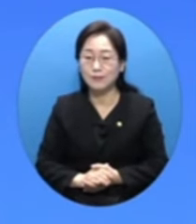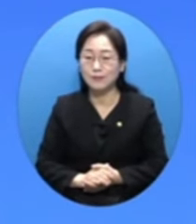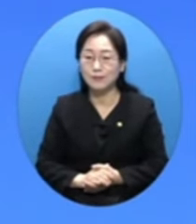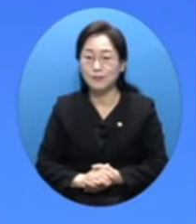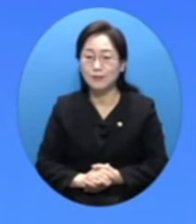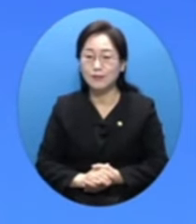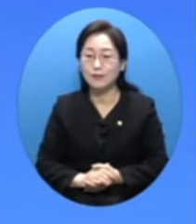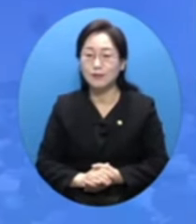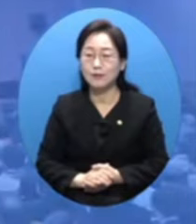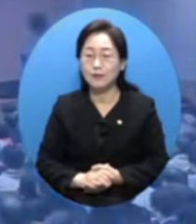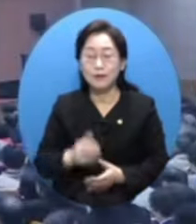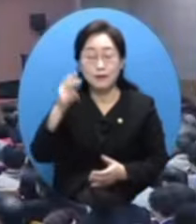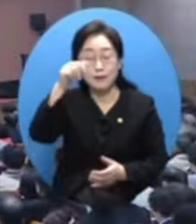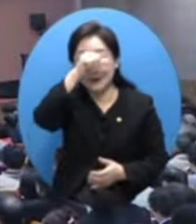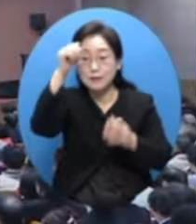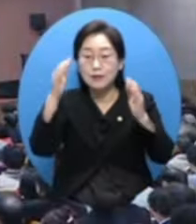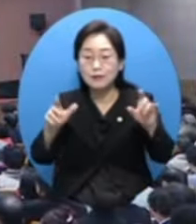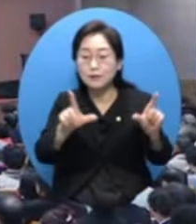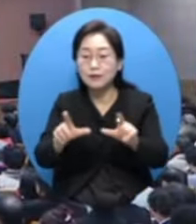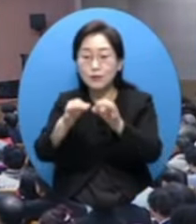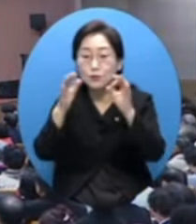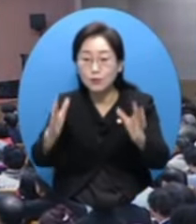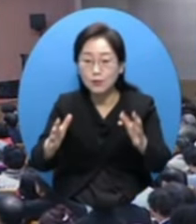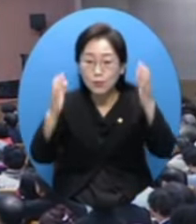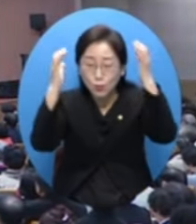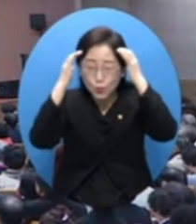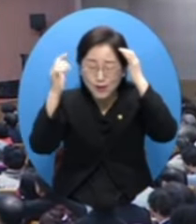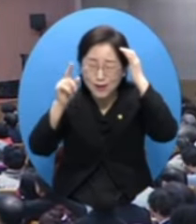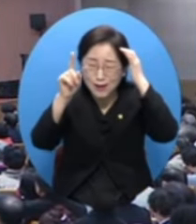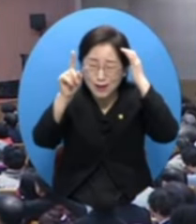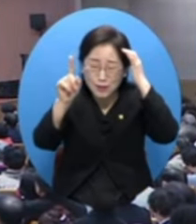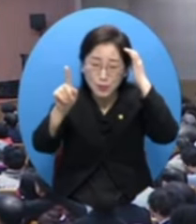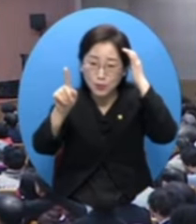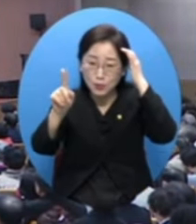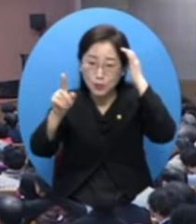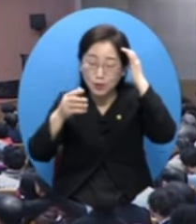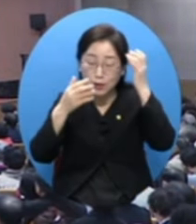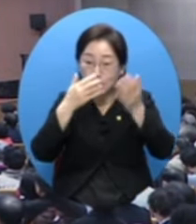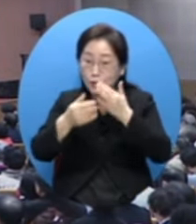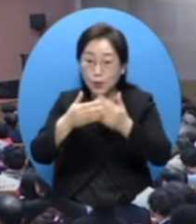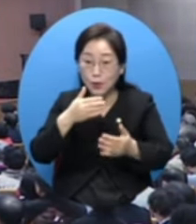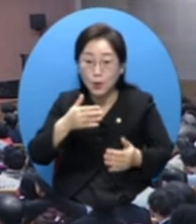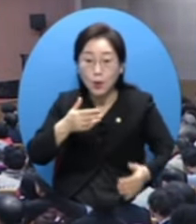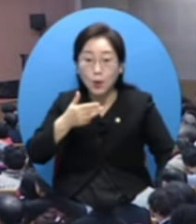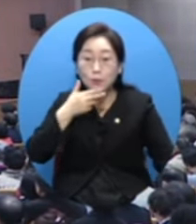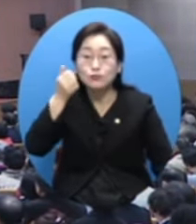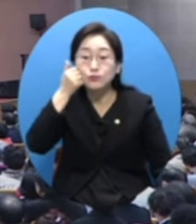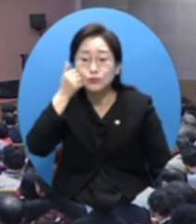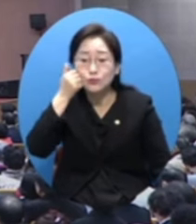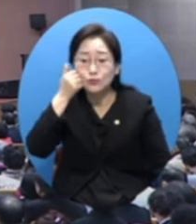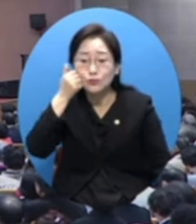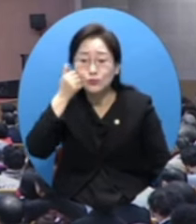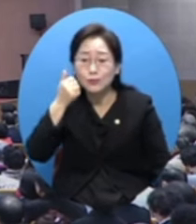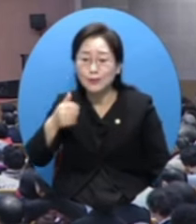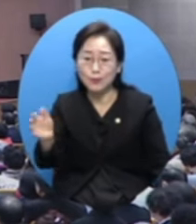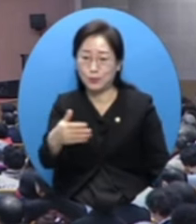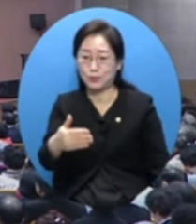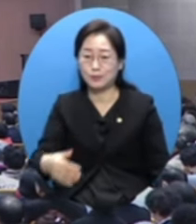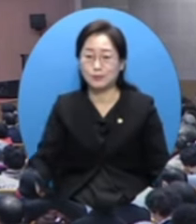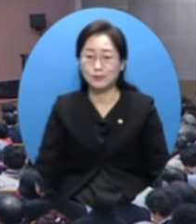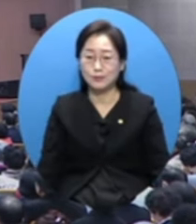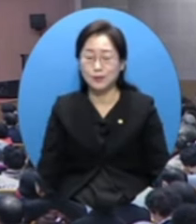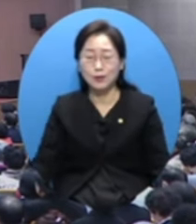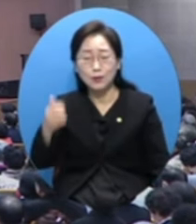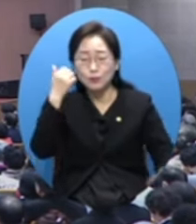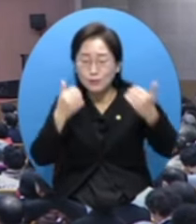아멘 일생을 살아가면서 고난을 한 번도 체험해 보지 않은 사람은 한 사람도 없을 것입니다